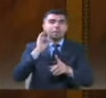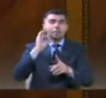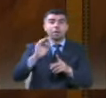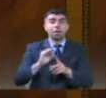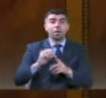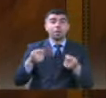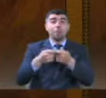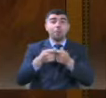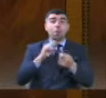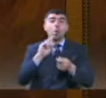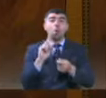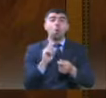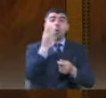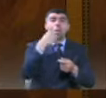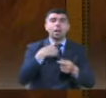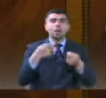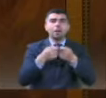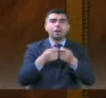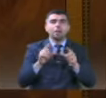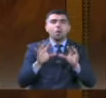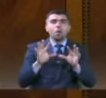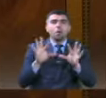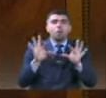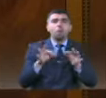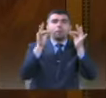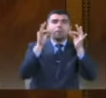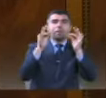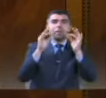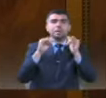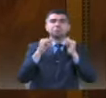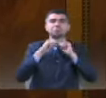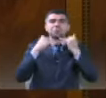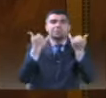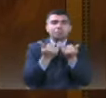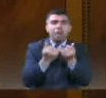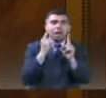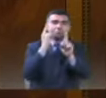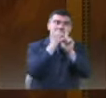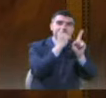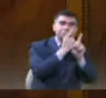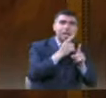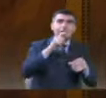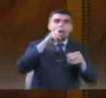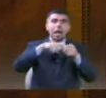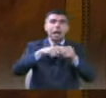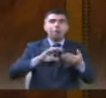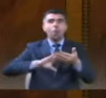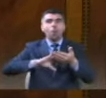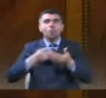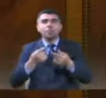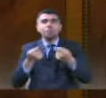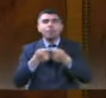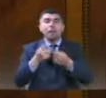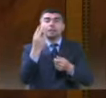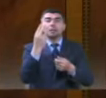أنه ماشي فقط كنا كنلتقيو بالنقابات على مدى هذه السنوات كلها مرات متعددة، في بعض الأحيان 3 مرات في شهر